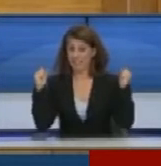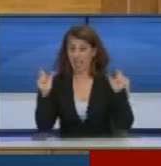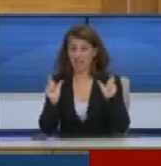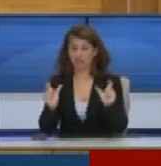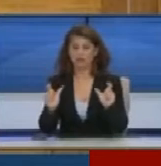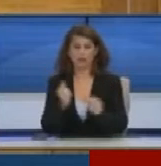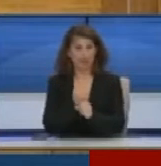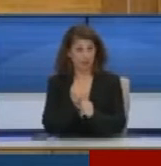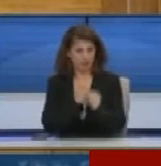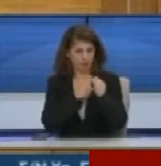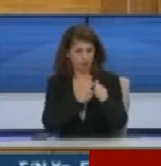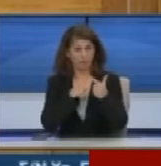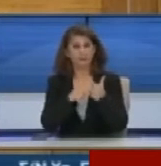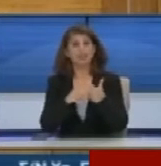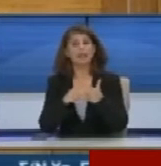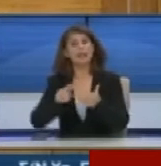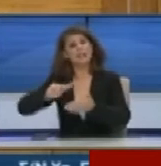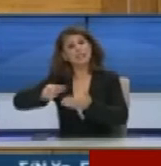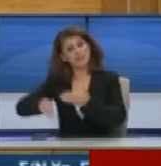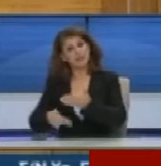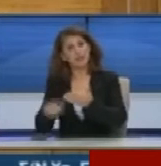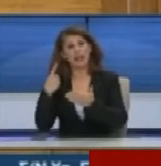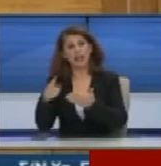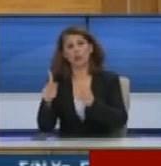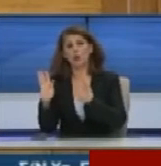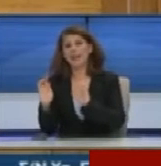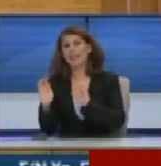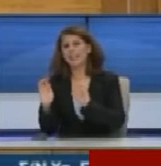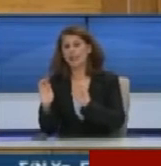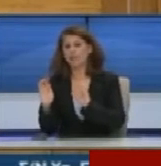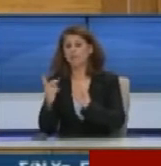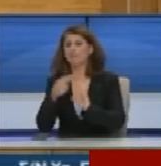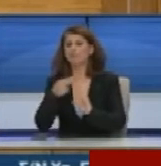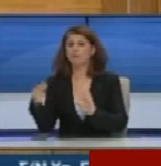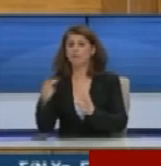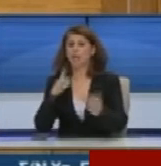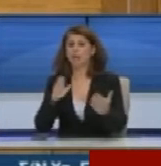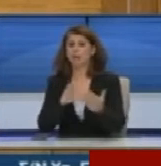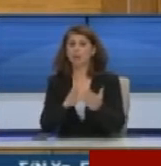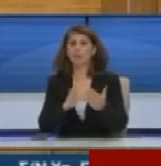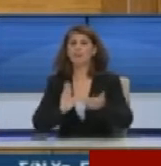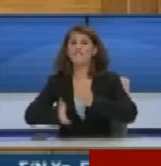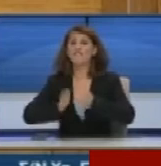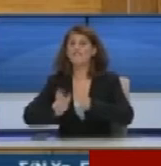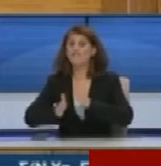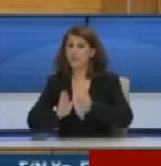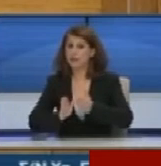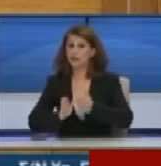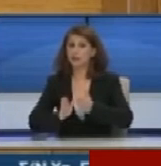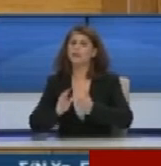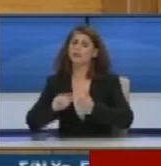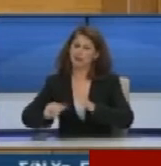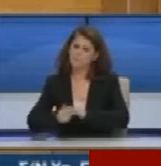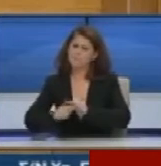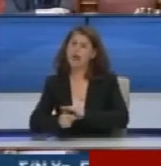Ασφάλεια στην Εργασία και τη Σύμβαση 190 για την αντιμετώπιση της βίας και